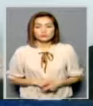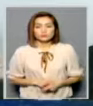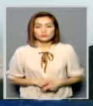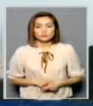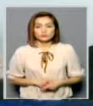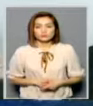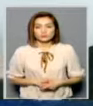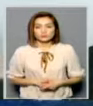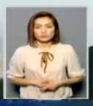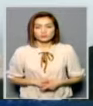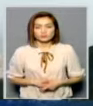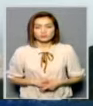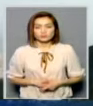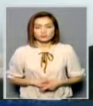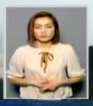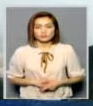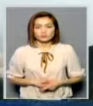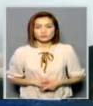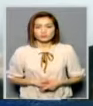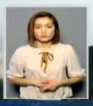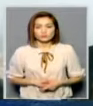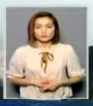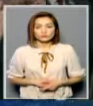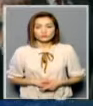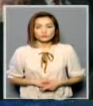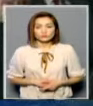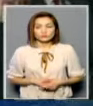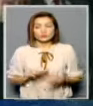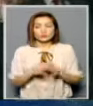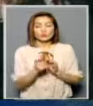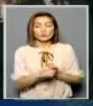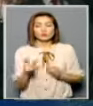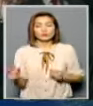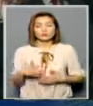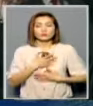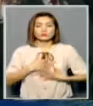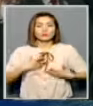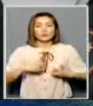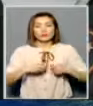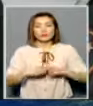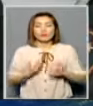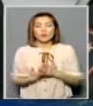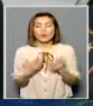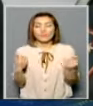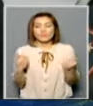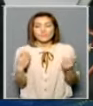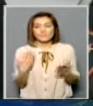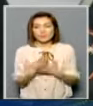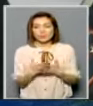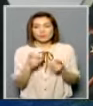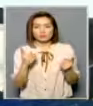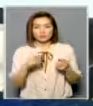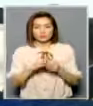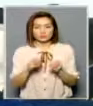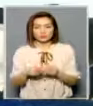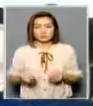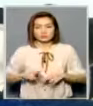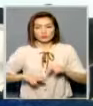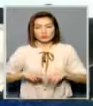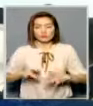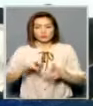Мынаны бірінші очередьке қоймасаңыз болады емес. Ауыл тұрғындарын алаңдататын тағы бір өзекті мәселе өзек бойына